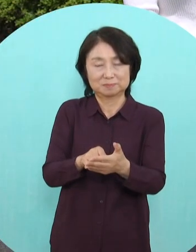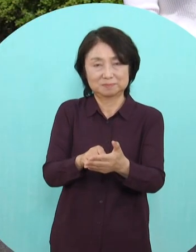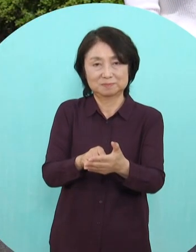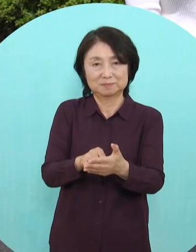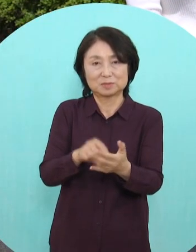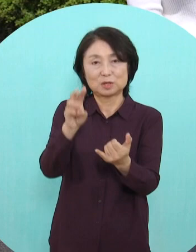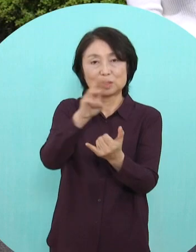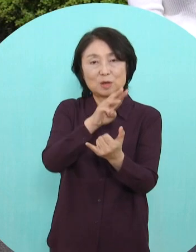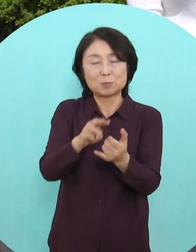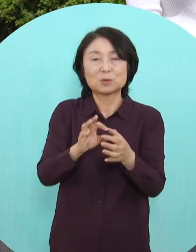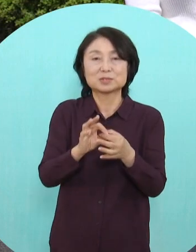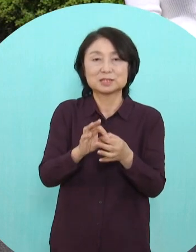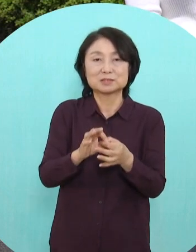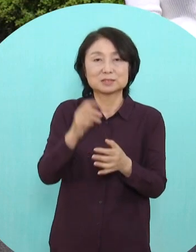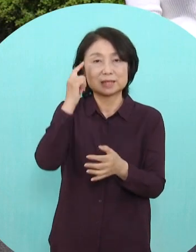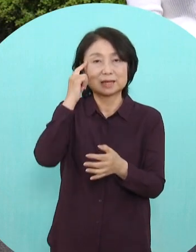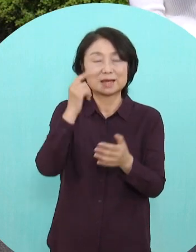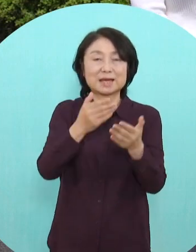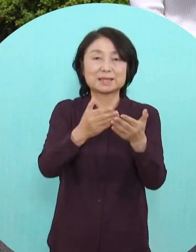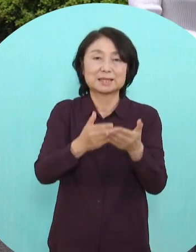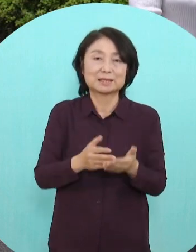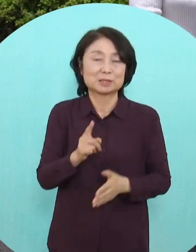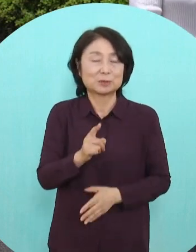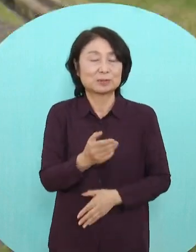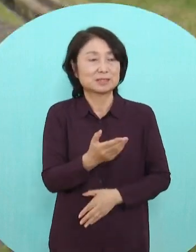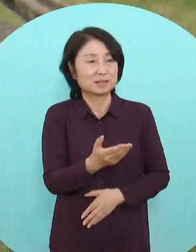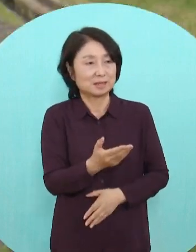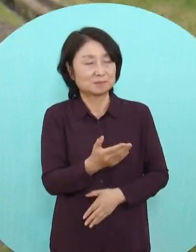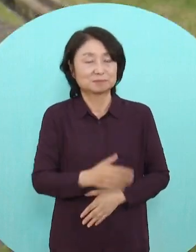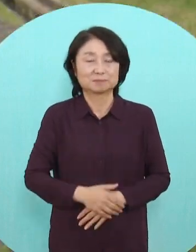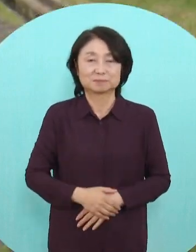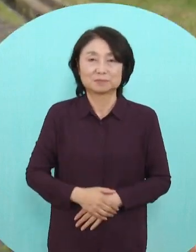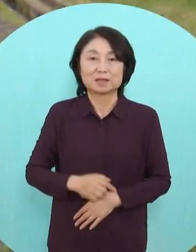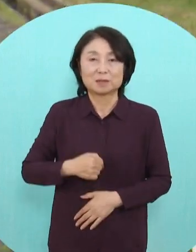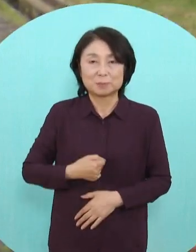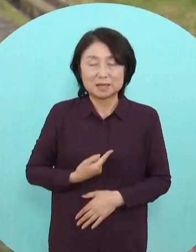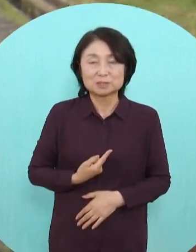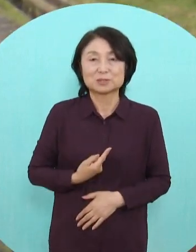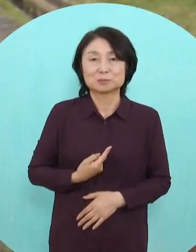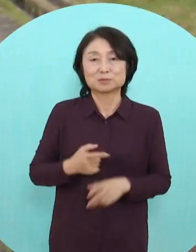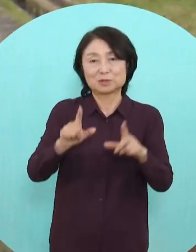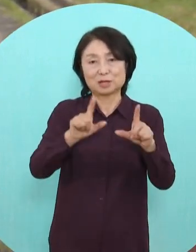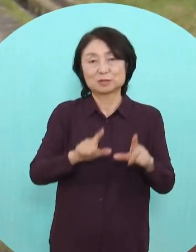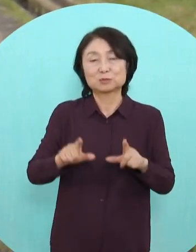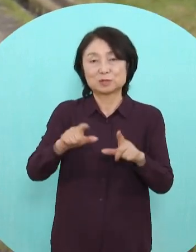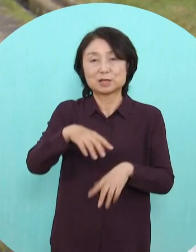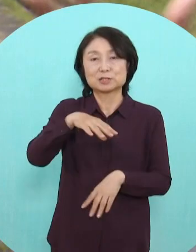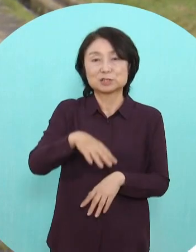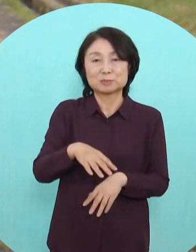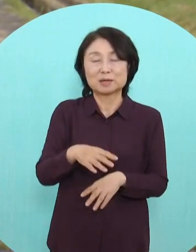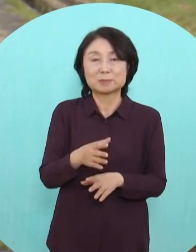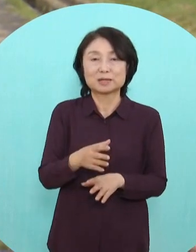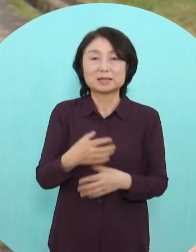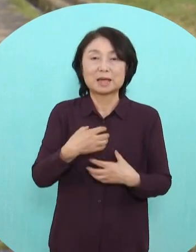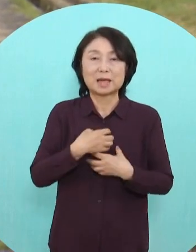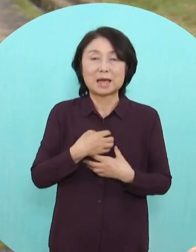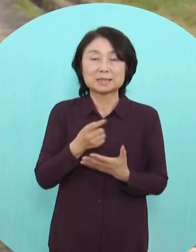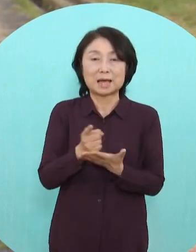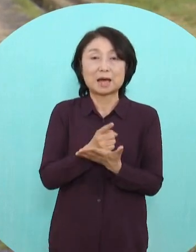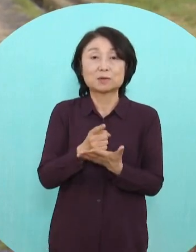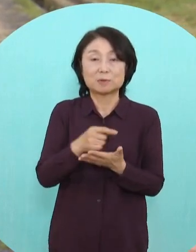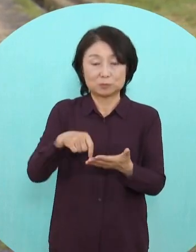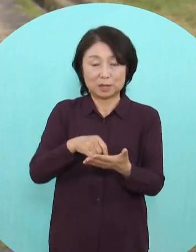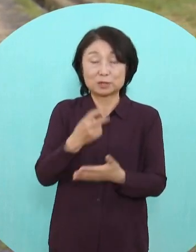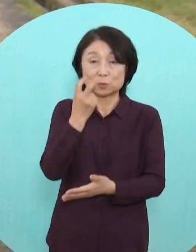災について考えていただきましたが、いかがでしたか。 はい、まずは自分自身が住んでいる場所のハザードマップを確認